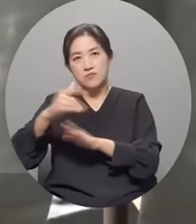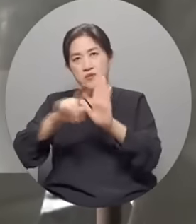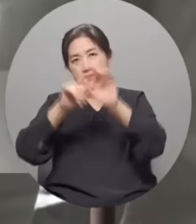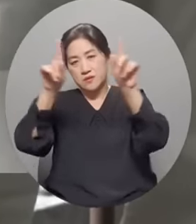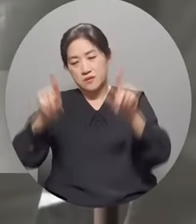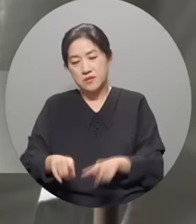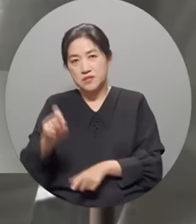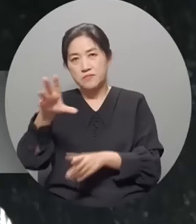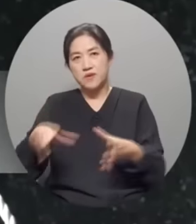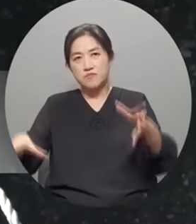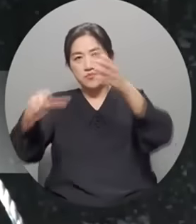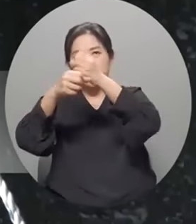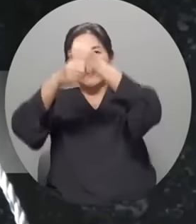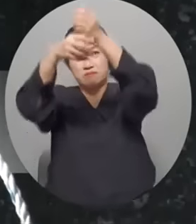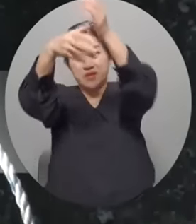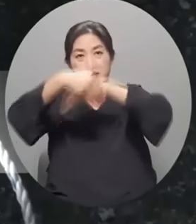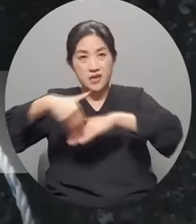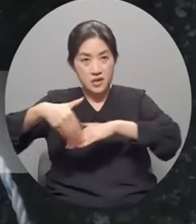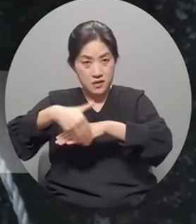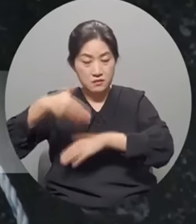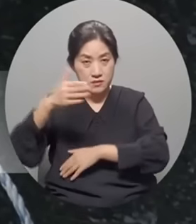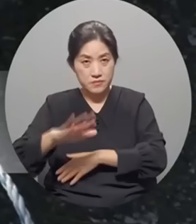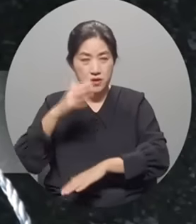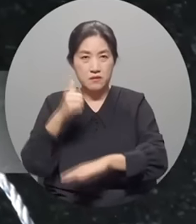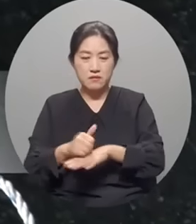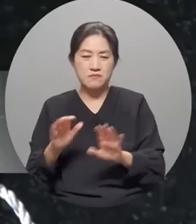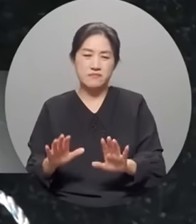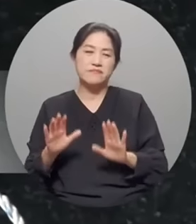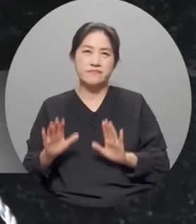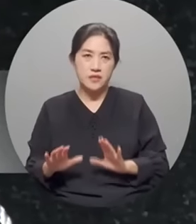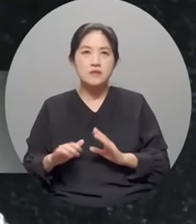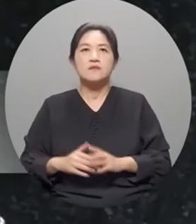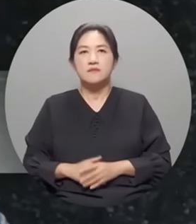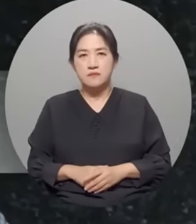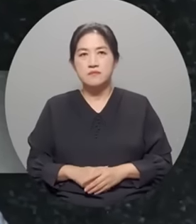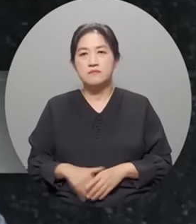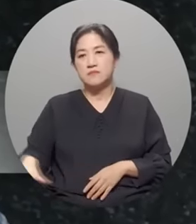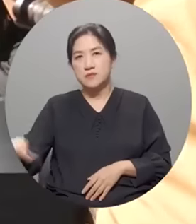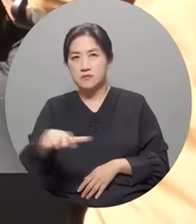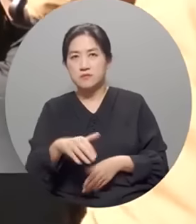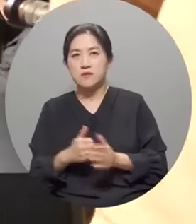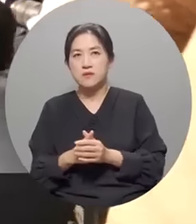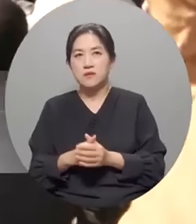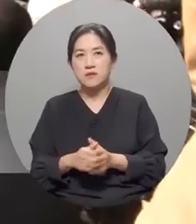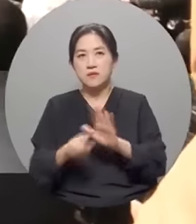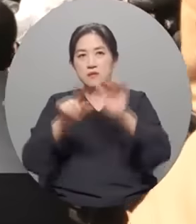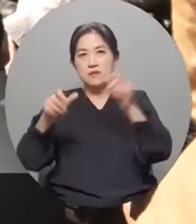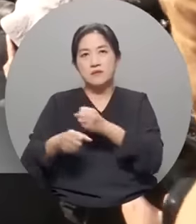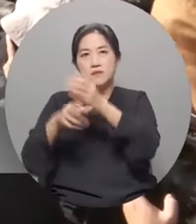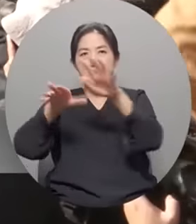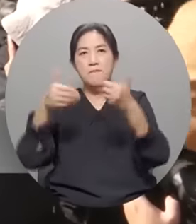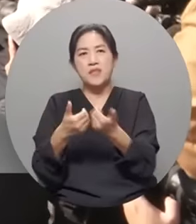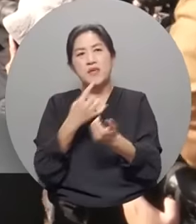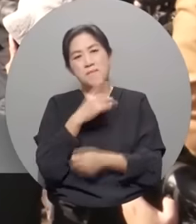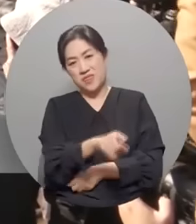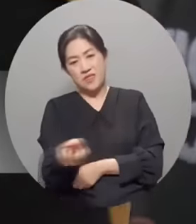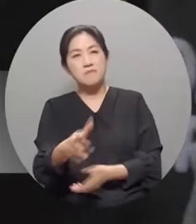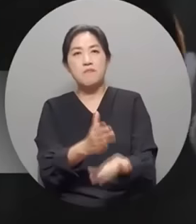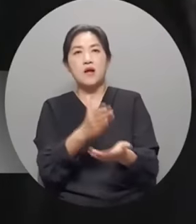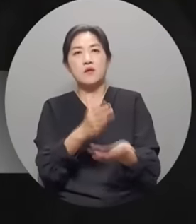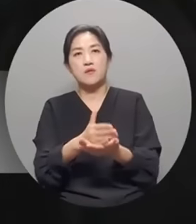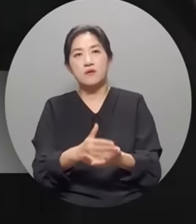담은 풍선을 띄울 계획이었지만 결국 한 발 물러섰습니다. 이들은 전단 살포에 반대만 할 게 아니라